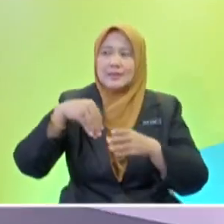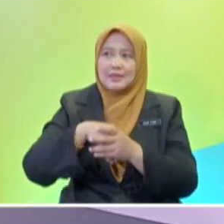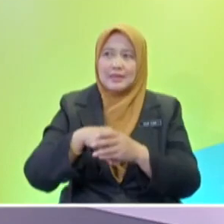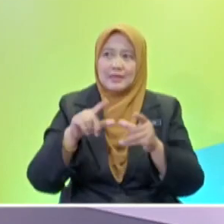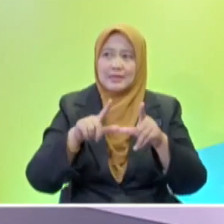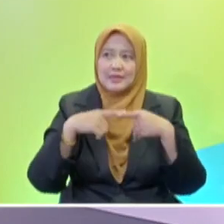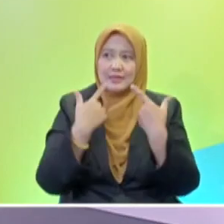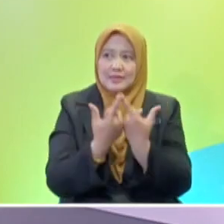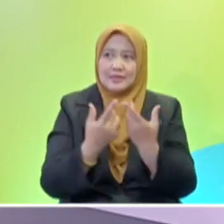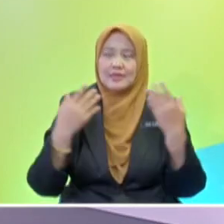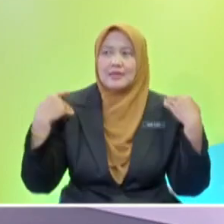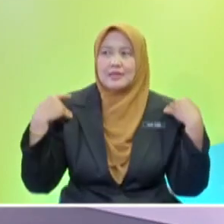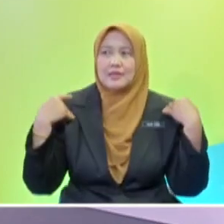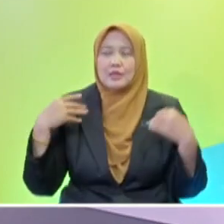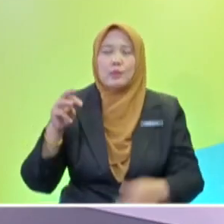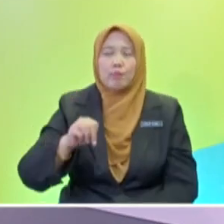perempuan